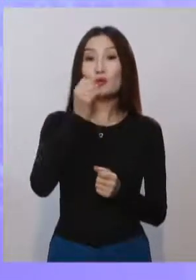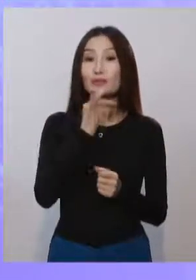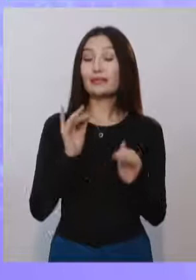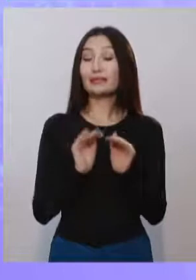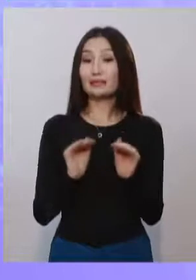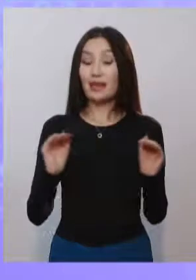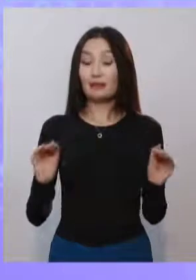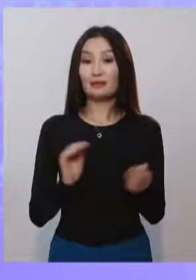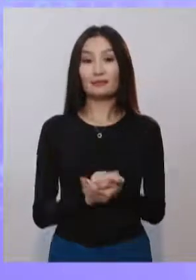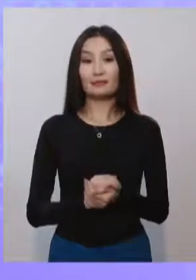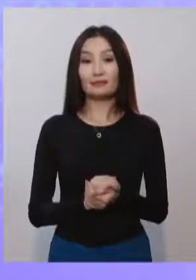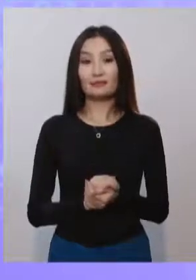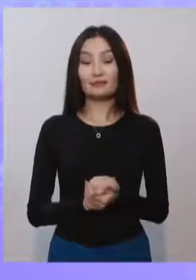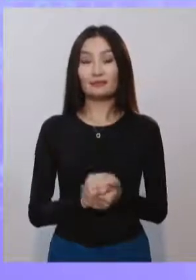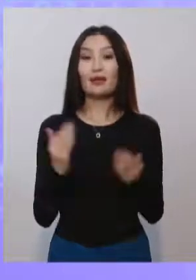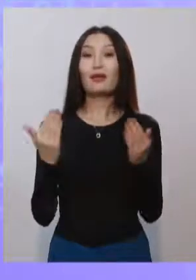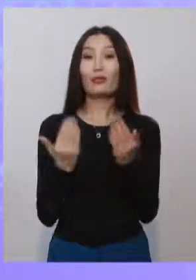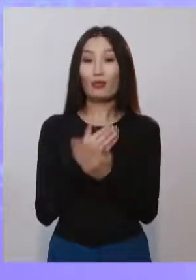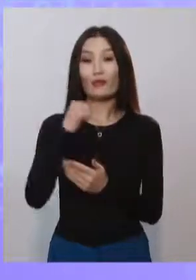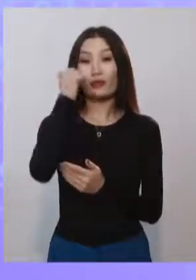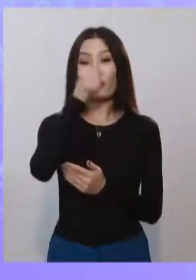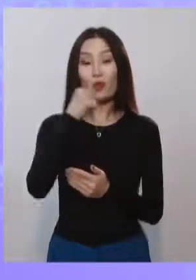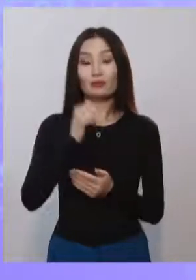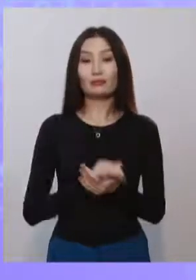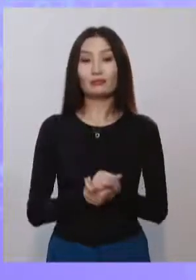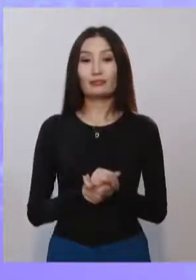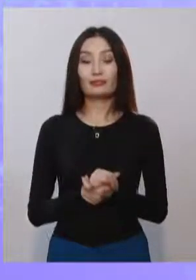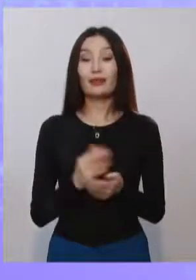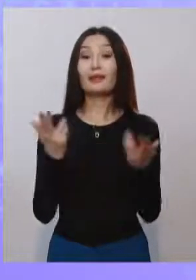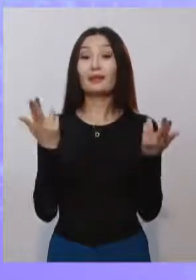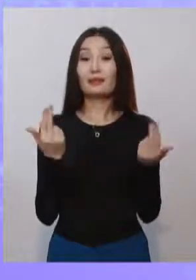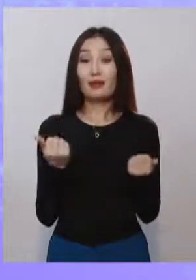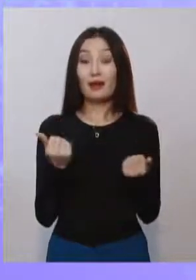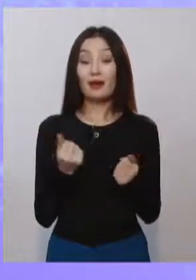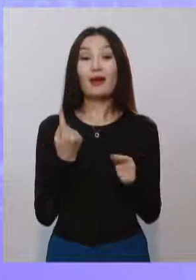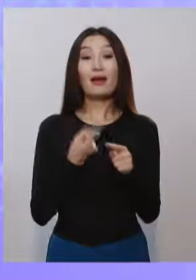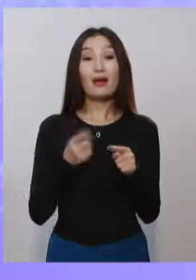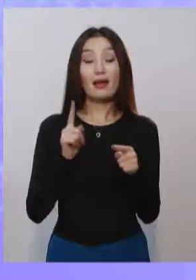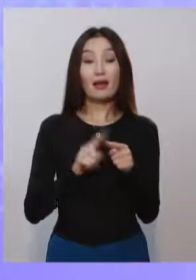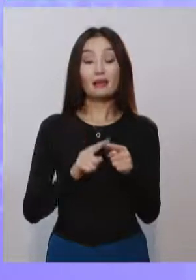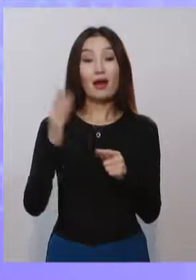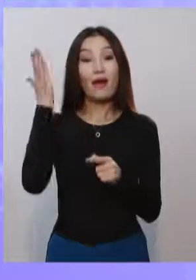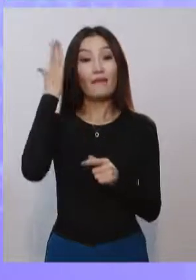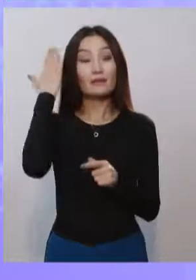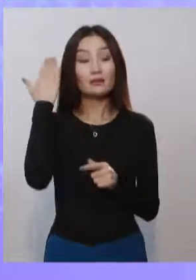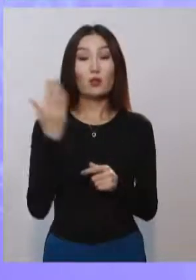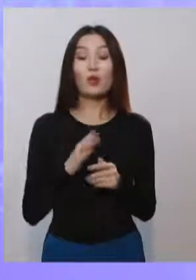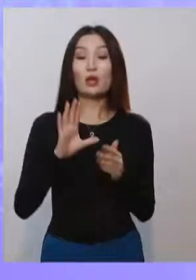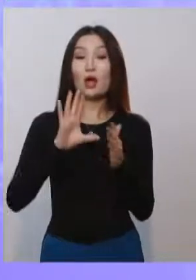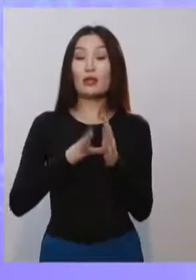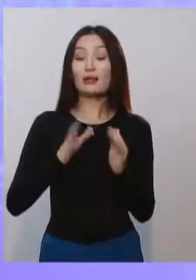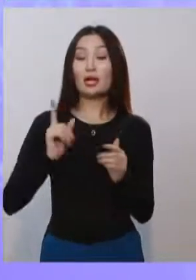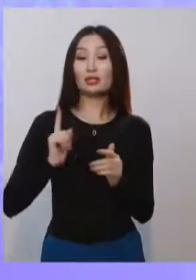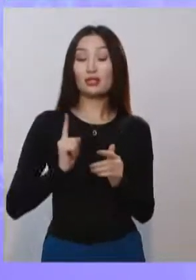дети новый год да этот веселый долгожданный